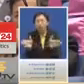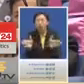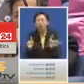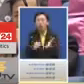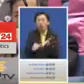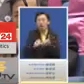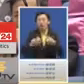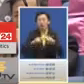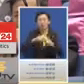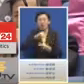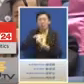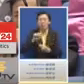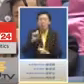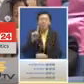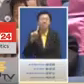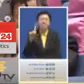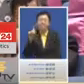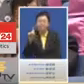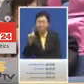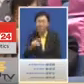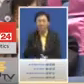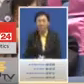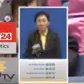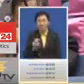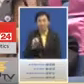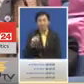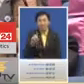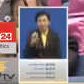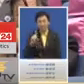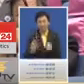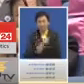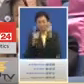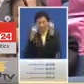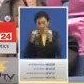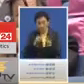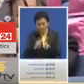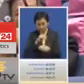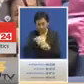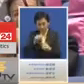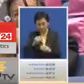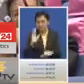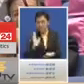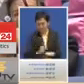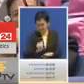แก้ปัญหาเศรษฐกิจไม่ได้ท่านสมคิดเก่งอยู่ด้วยกันผมรู้ว่าท่านเก่ง